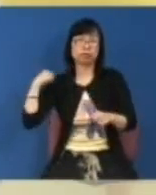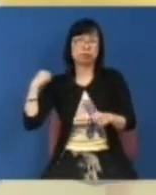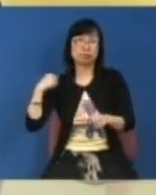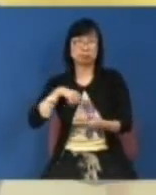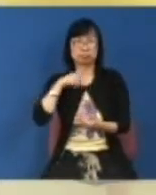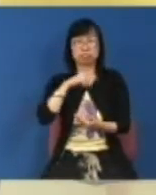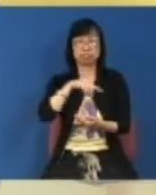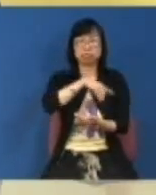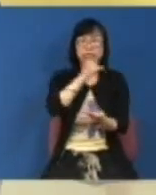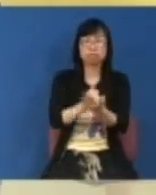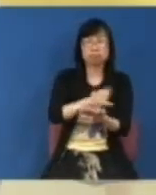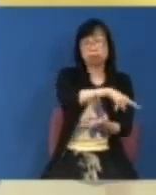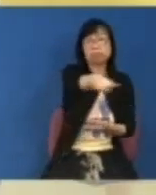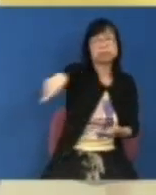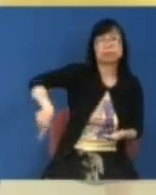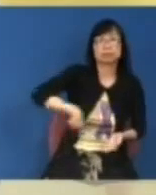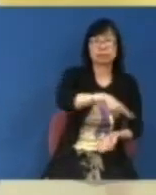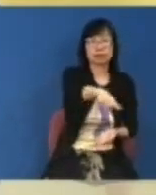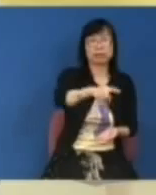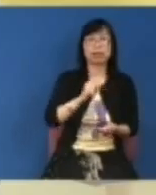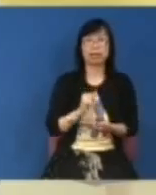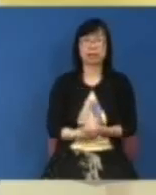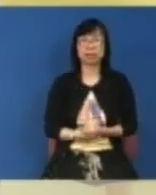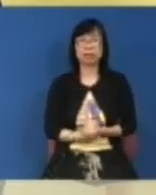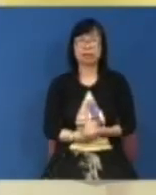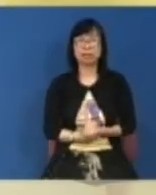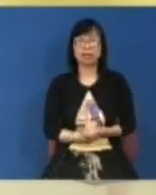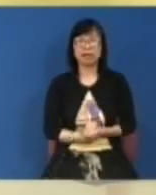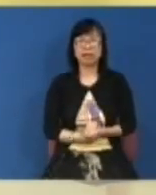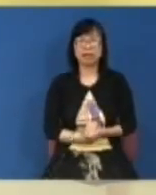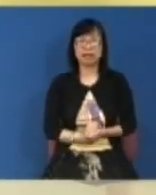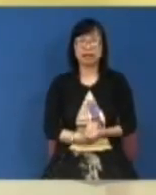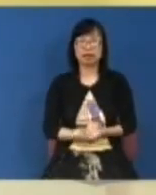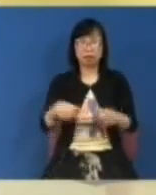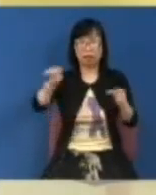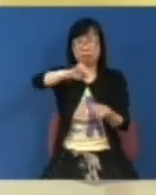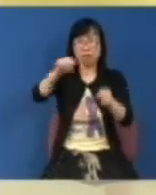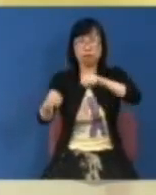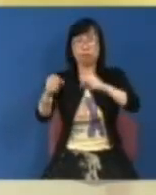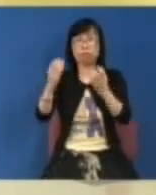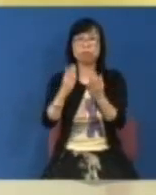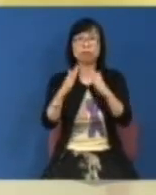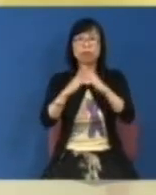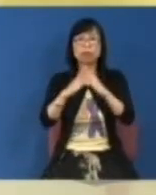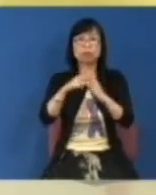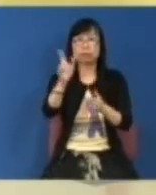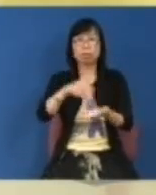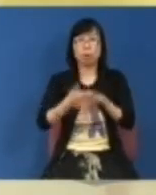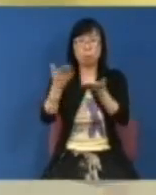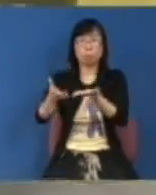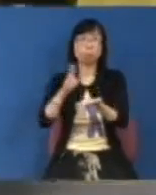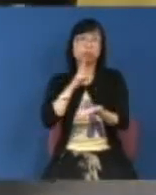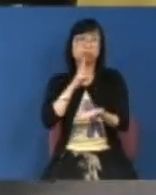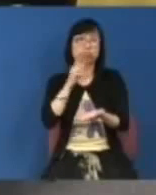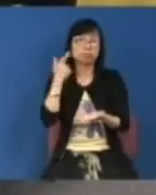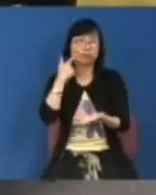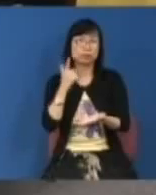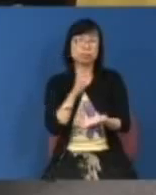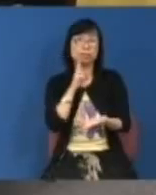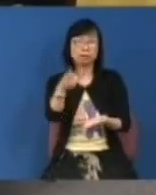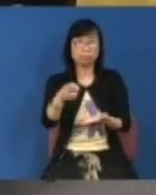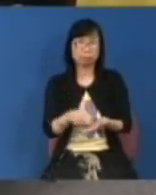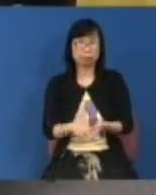場啊嘛，戒嚴令都出埋咯。咁你科學館都未出戒嚴令啊，係咪啊？咁你民